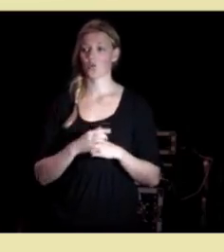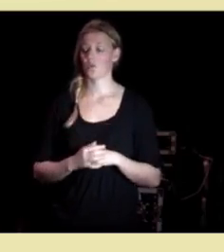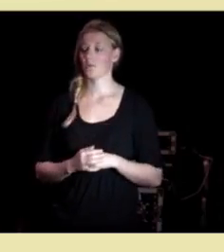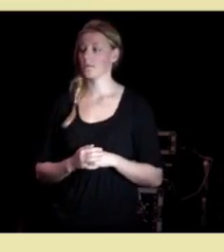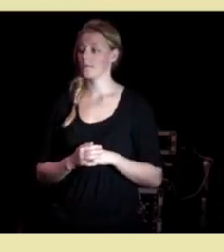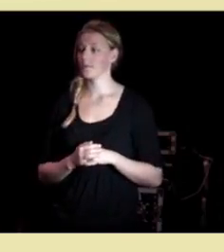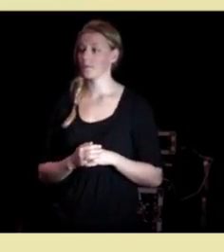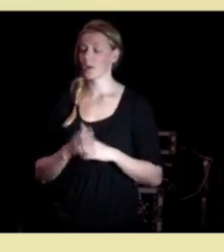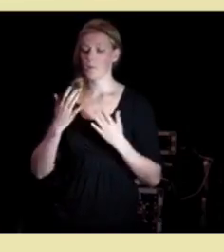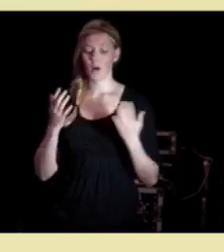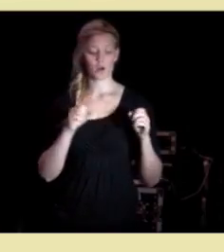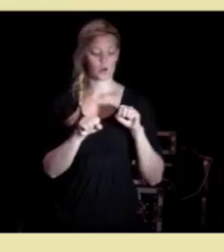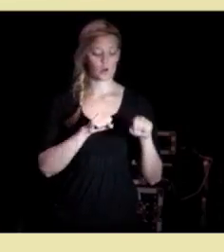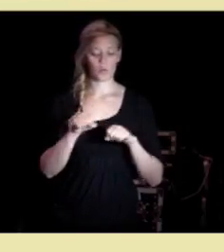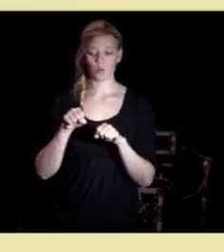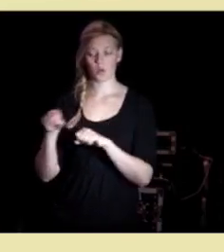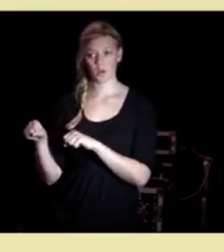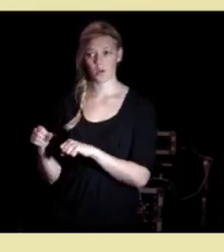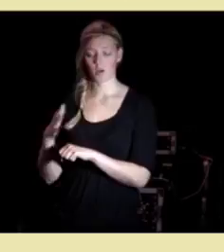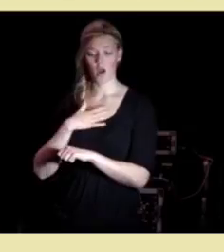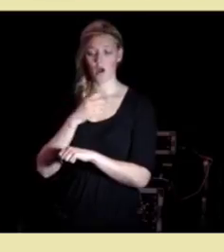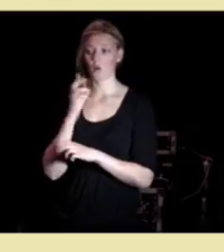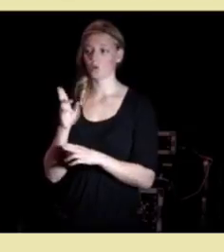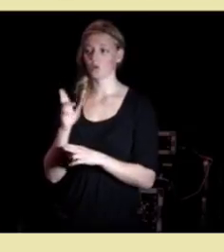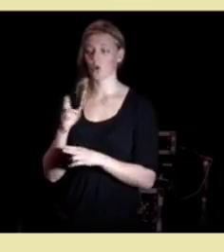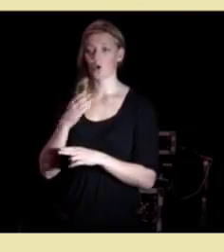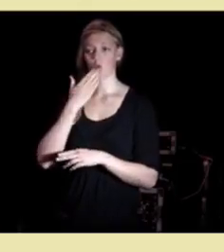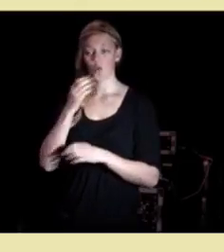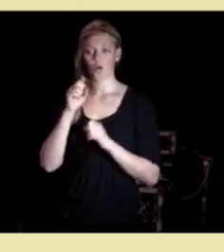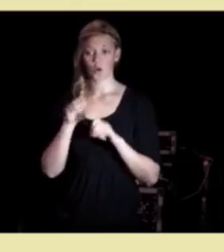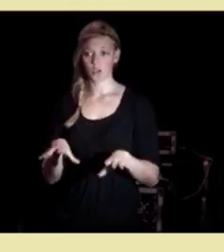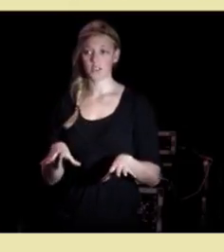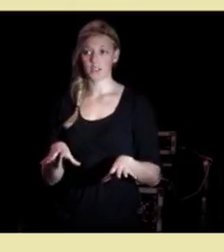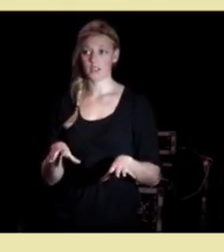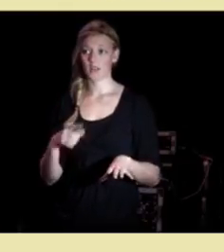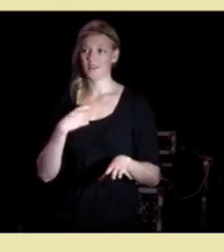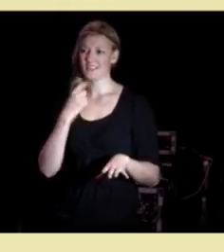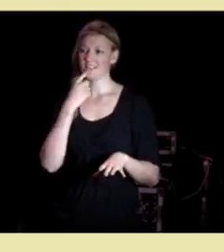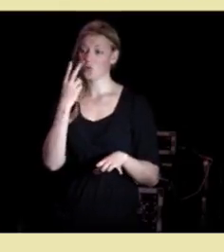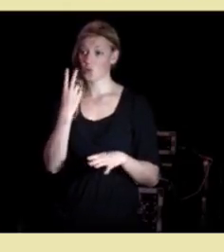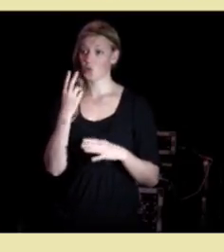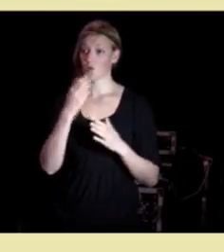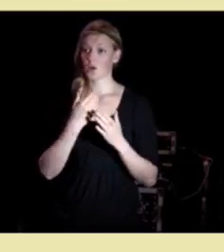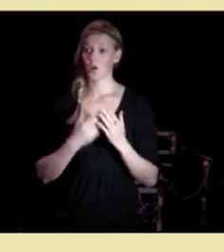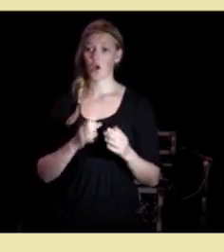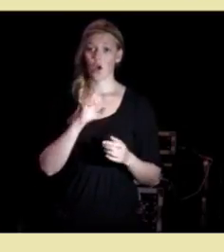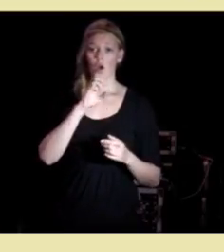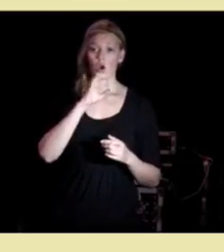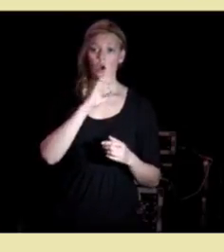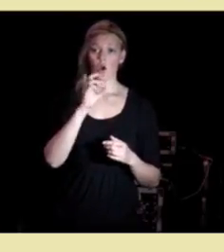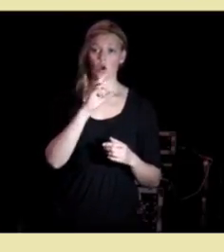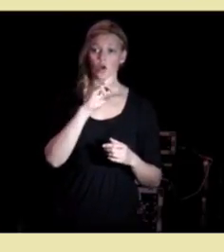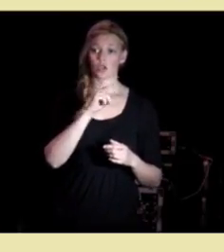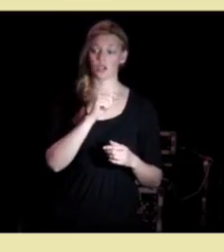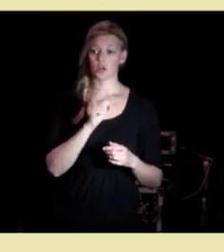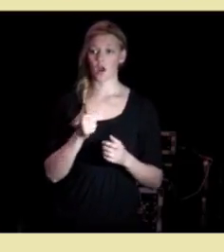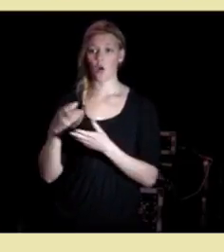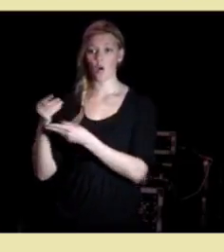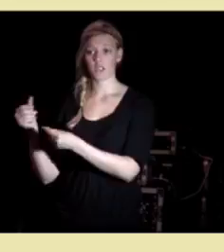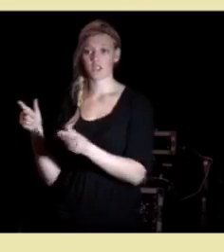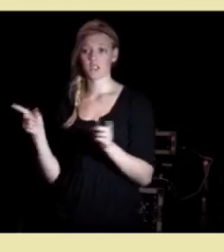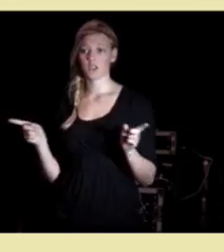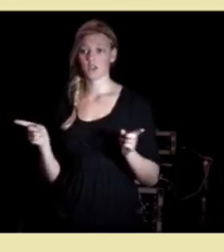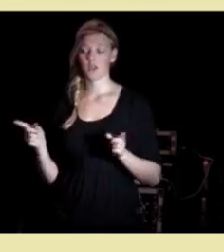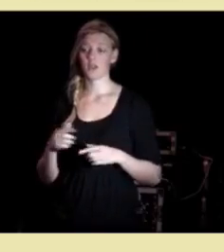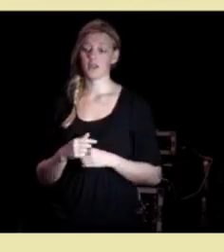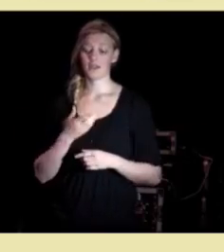Mange kommuner har også veldig gode løsninger. Jeg vil bare nevne to her, Ørsta kommune og Asker kommune, som har